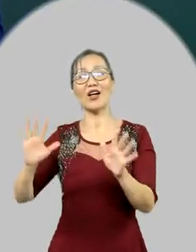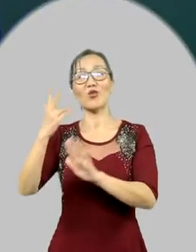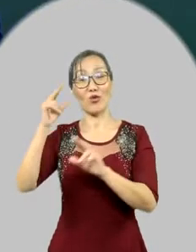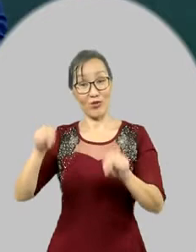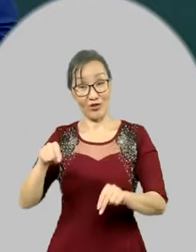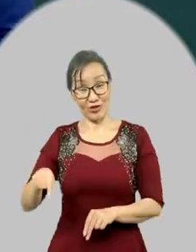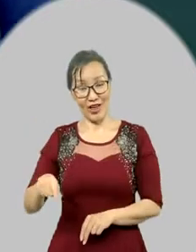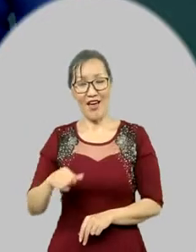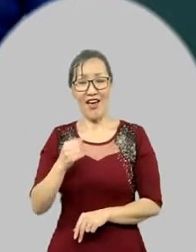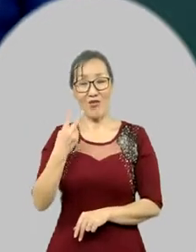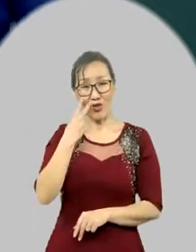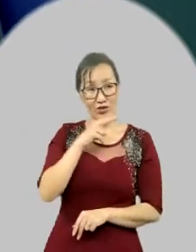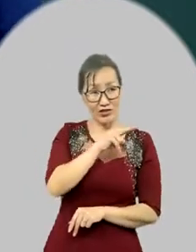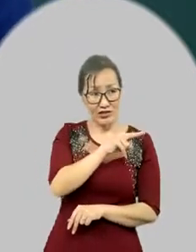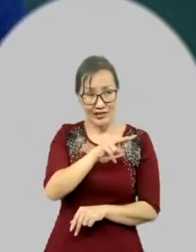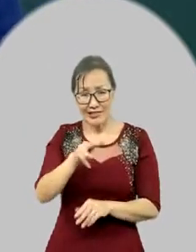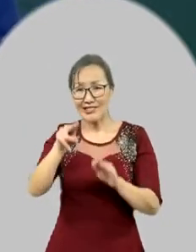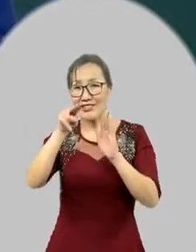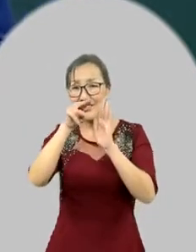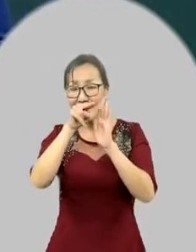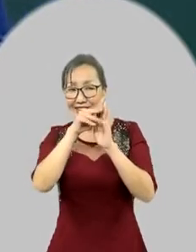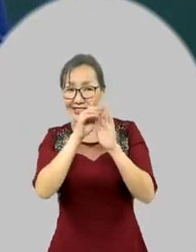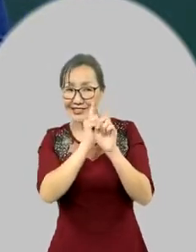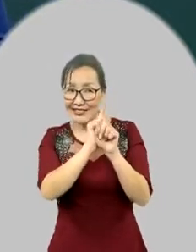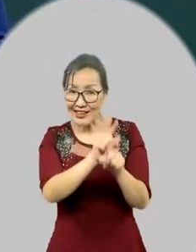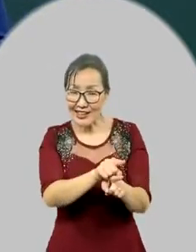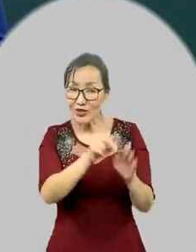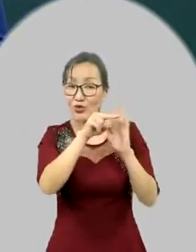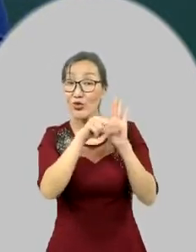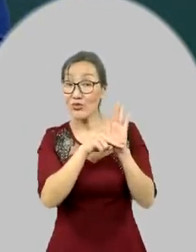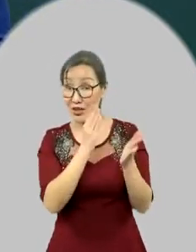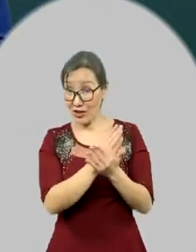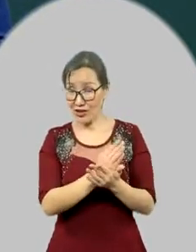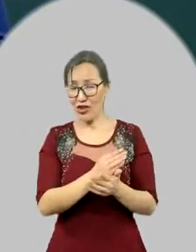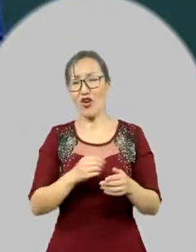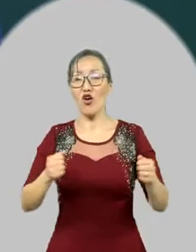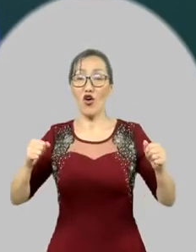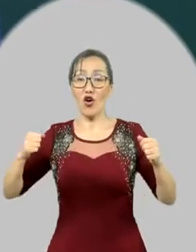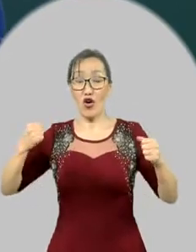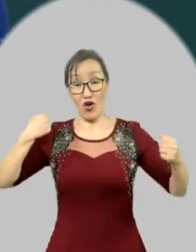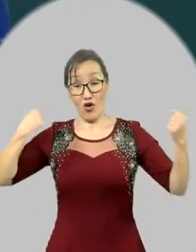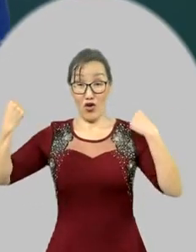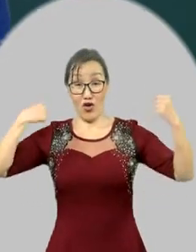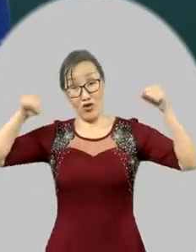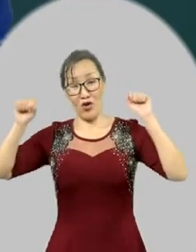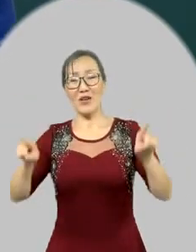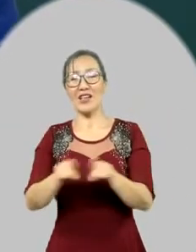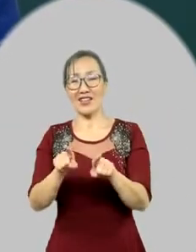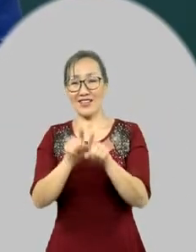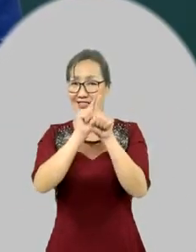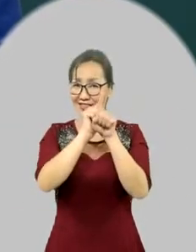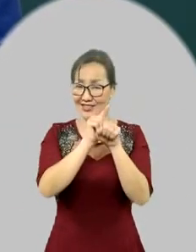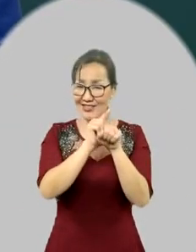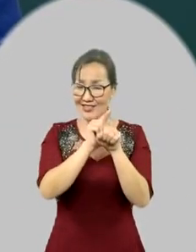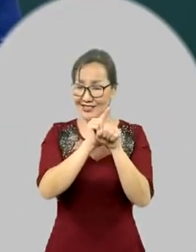Альва юмс тодорхой зүй тогтол дараалал дүрмтэй байдаг. Тэгвэл хөдөлгөөнч бас дараалал зүй тогтолтой байдаг. Бид бүжиг